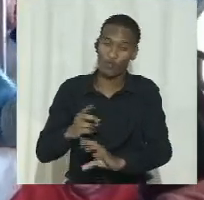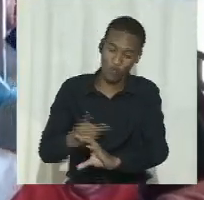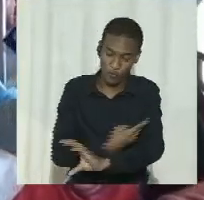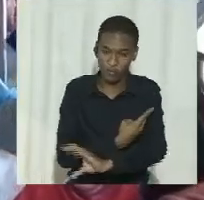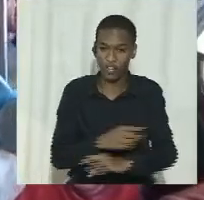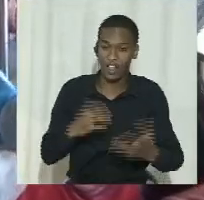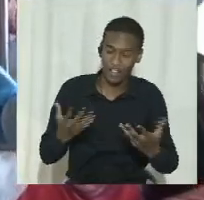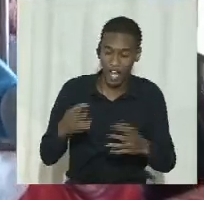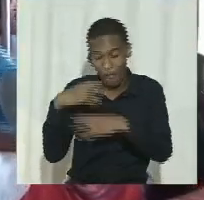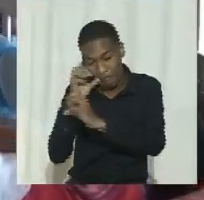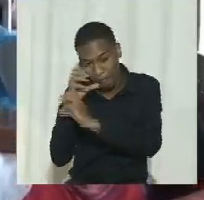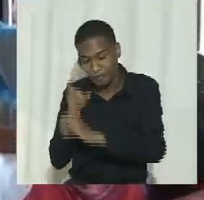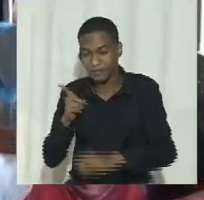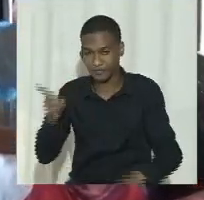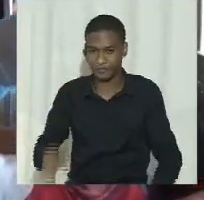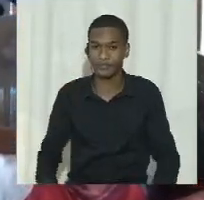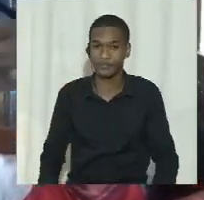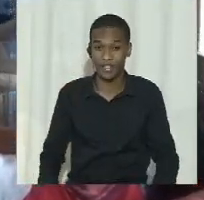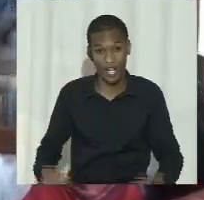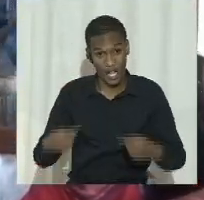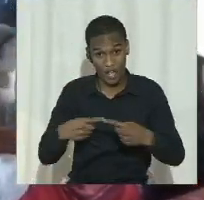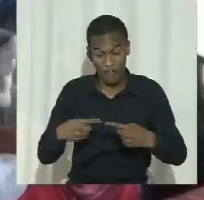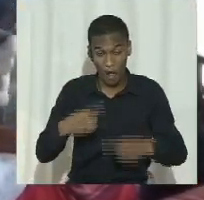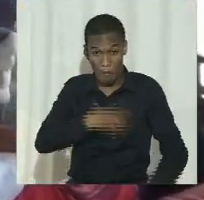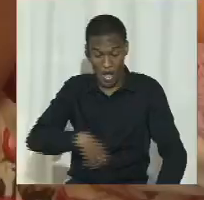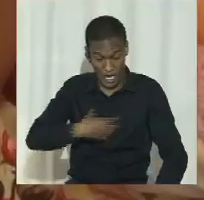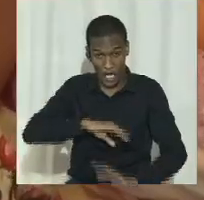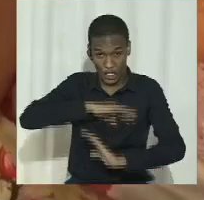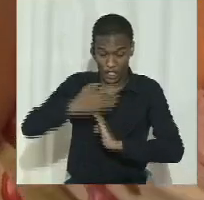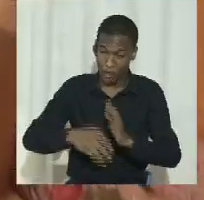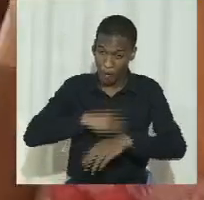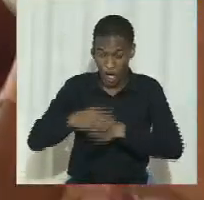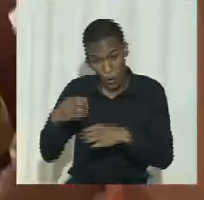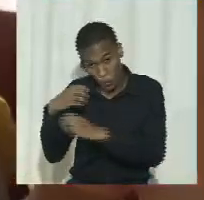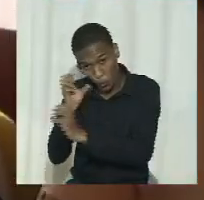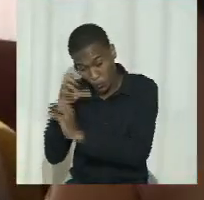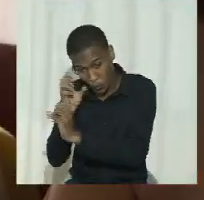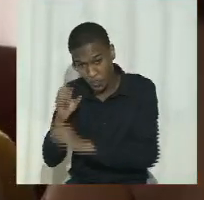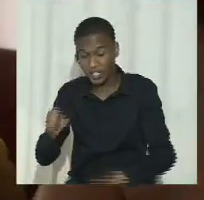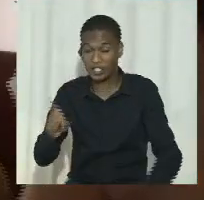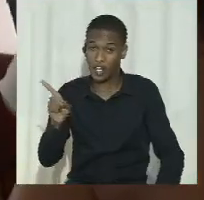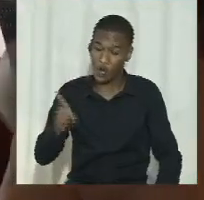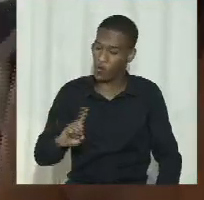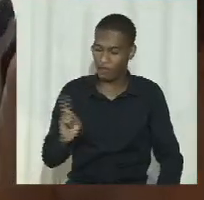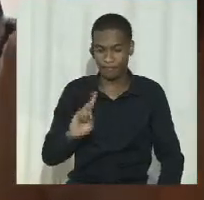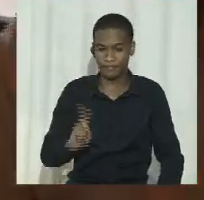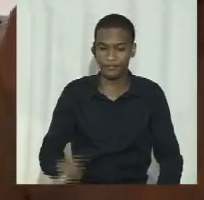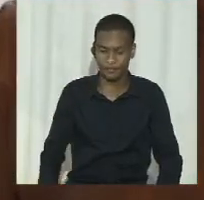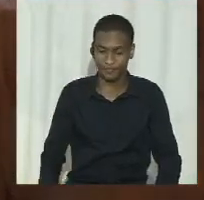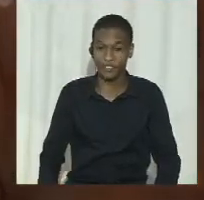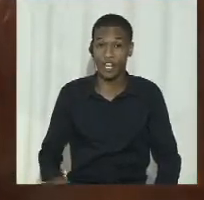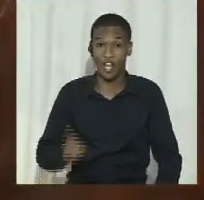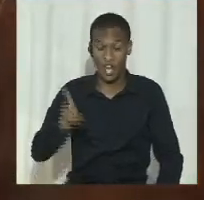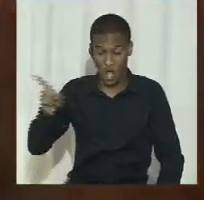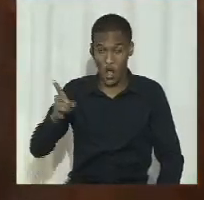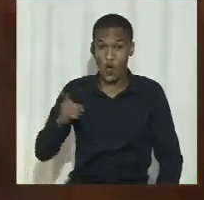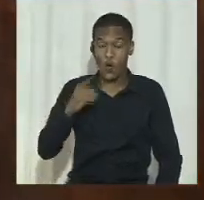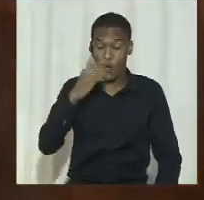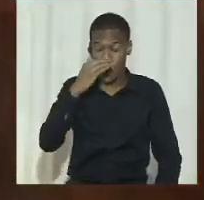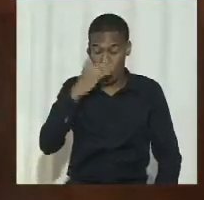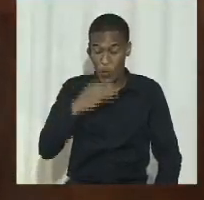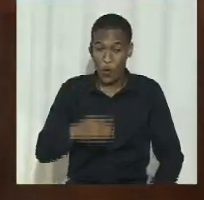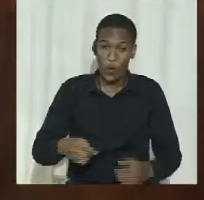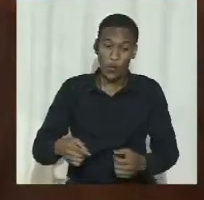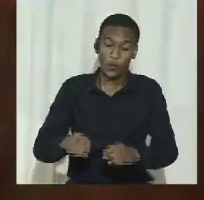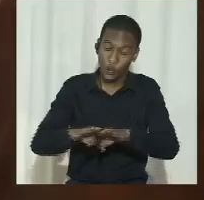izany aza nefa tsy ny marary rehetra no manao ny scanner misy scanner any amin'ny hôpitalim-panjakana rehetra sy any